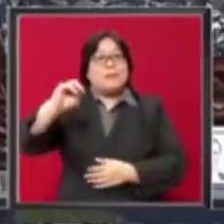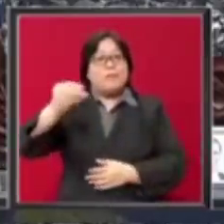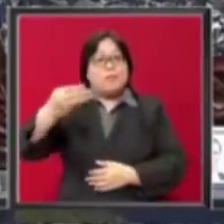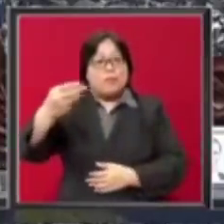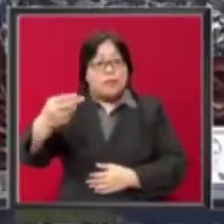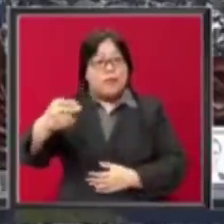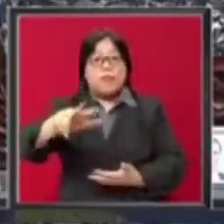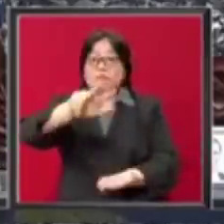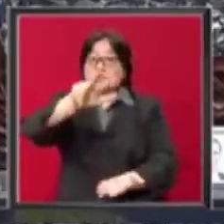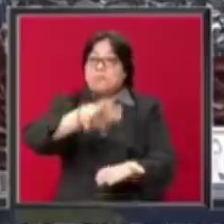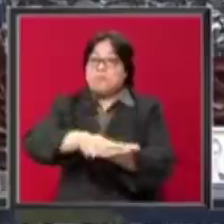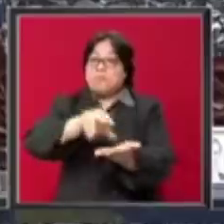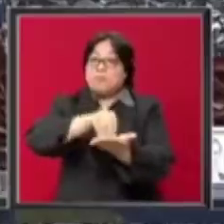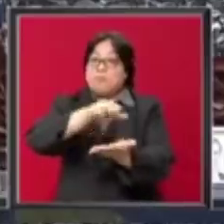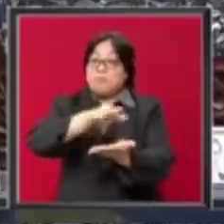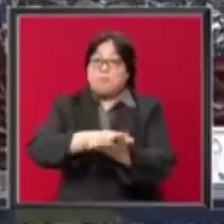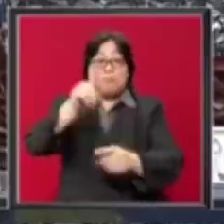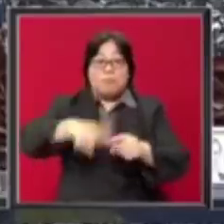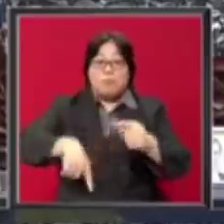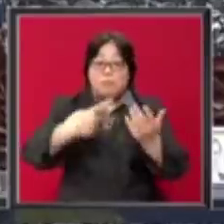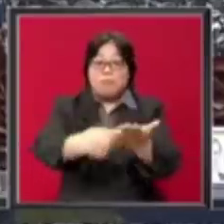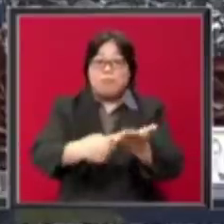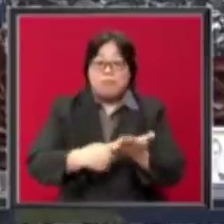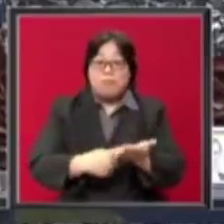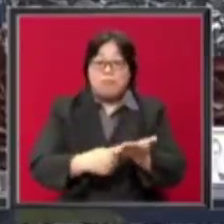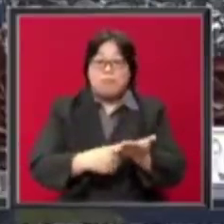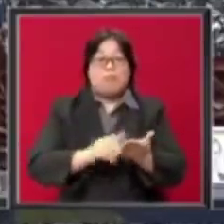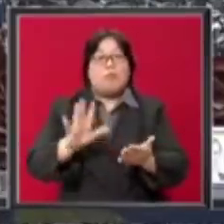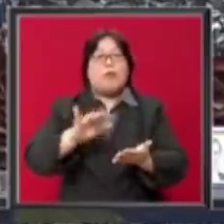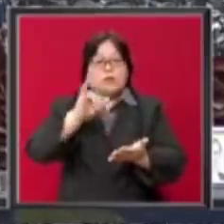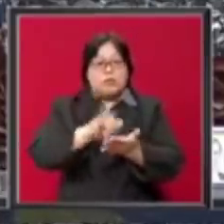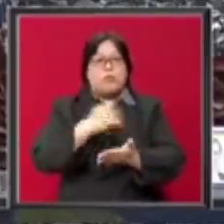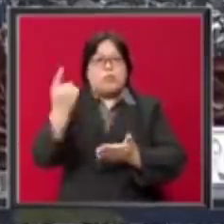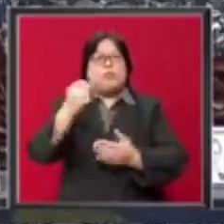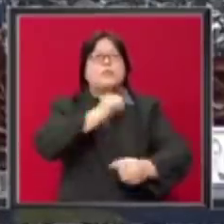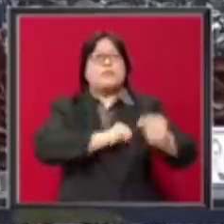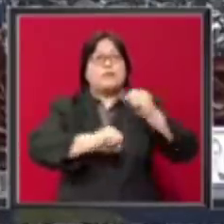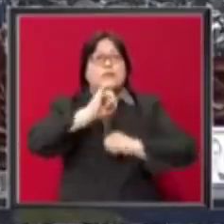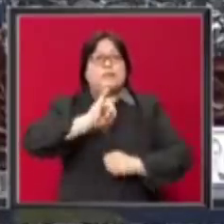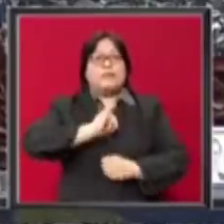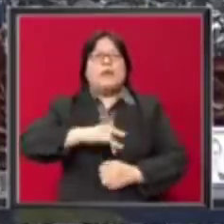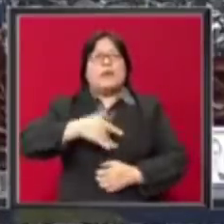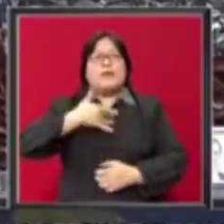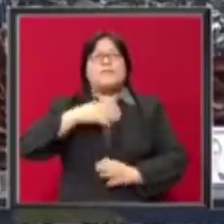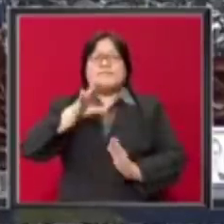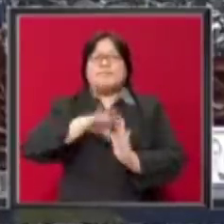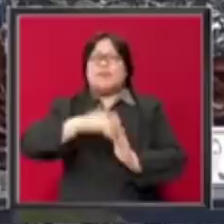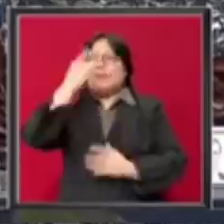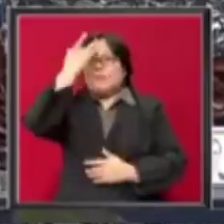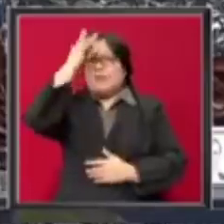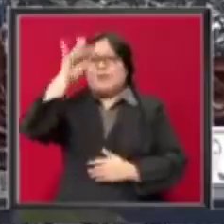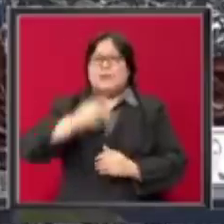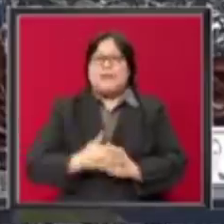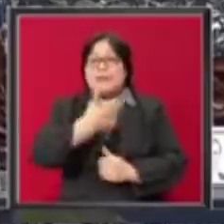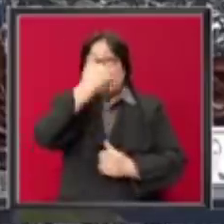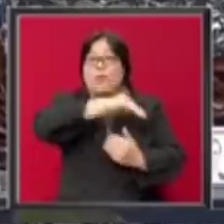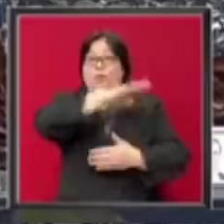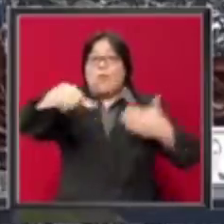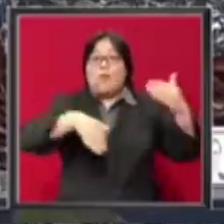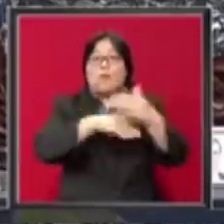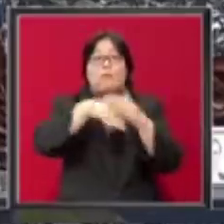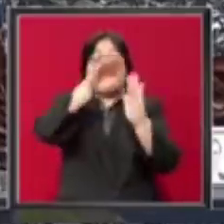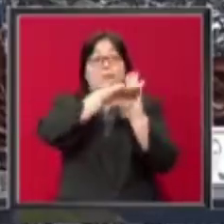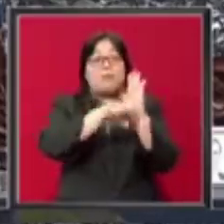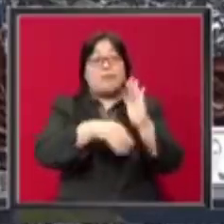sudah tamat sampai tidak boleh dibahaskan. Ini pun satu-satu sikap yang saya rasa kurang bijak, kerana semua peraturan